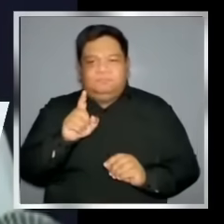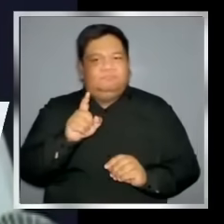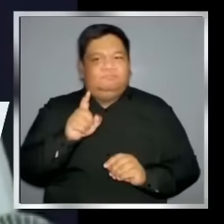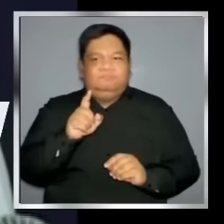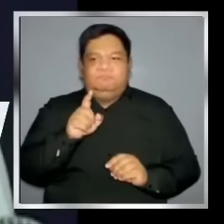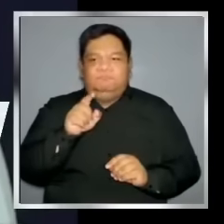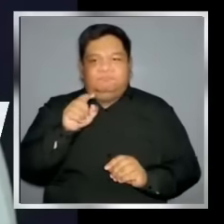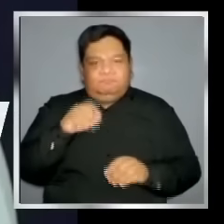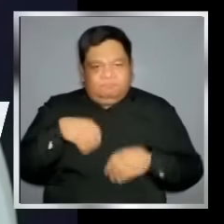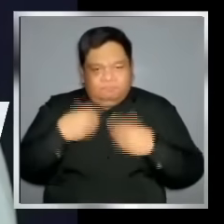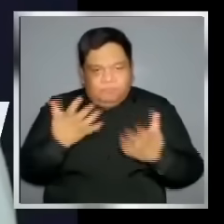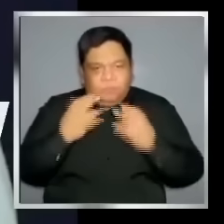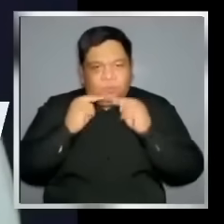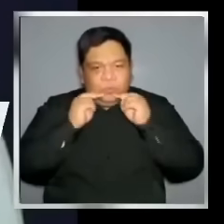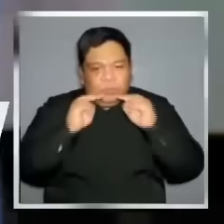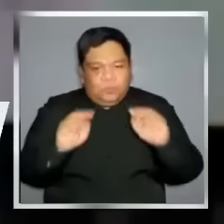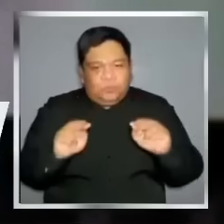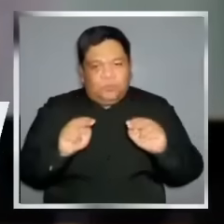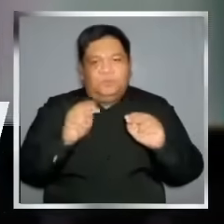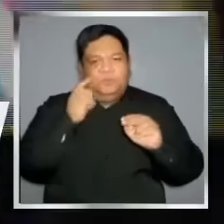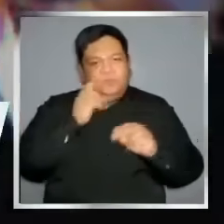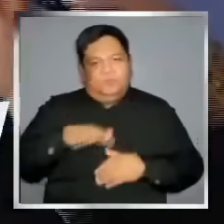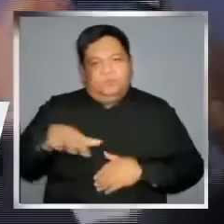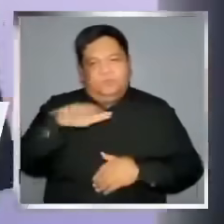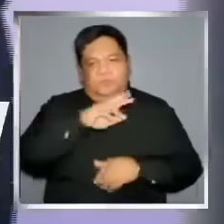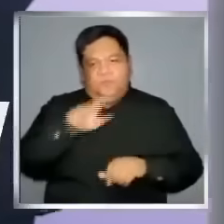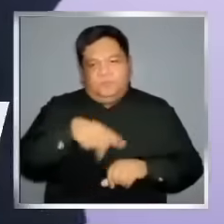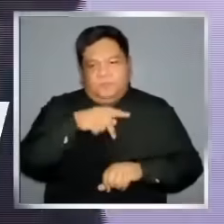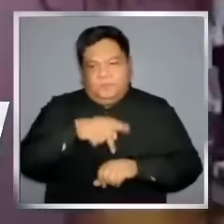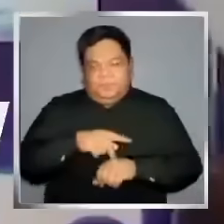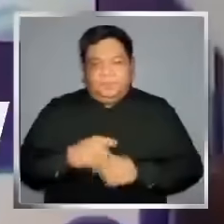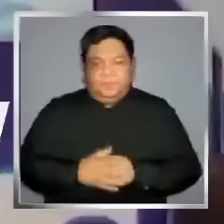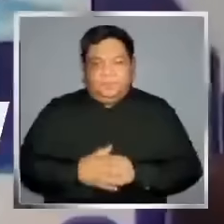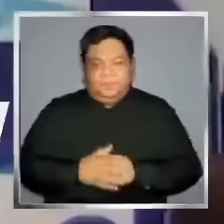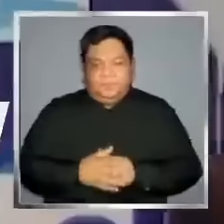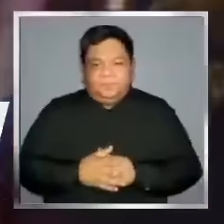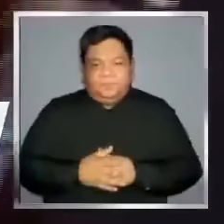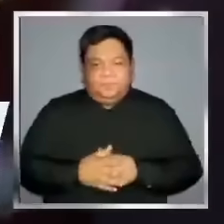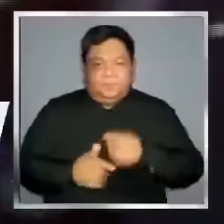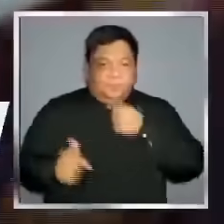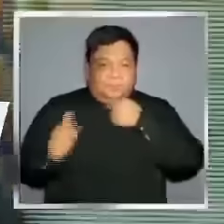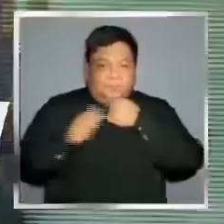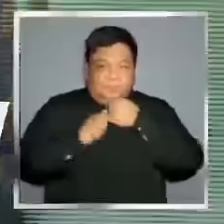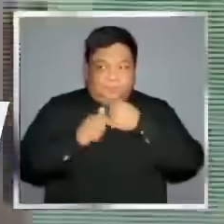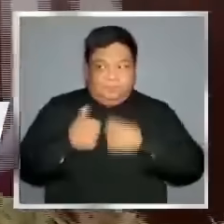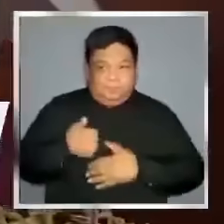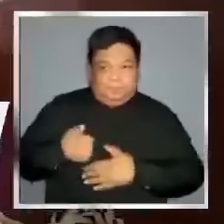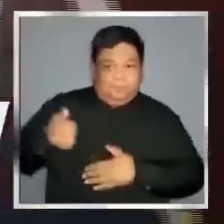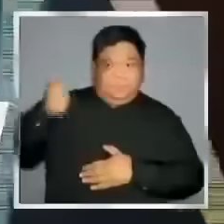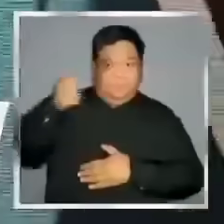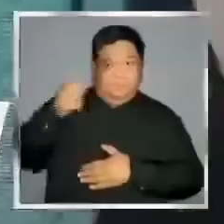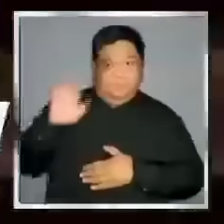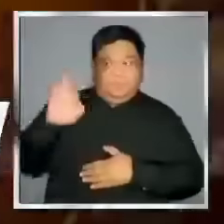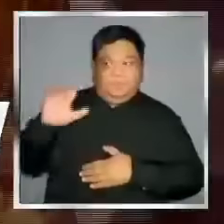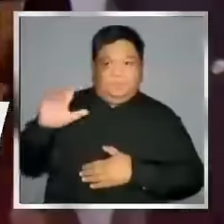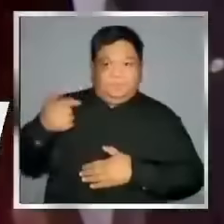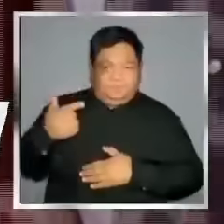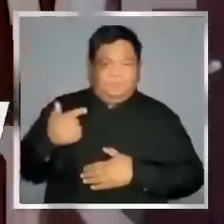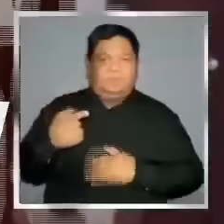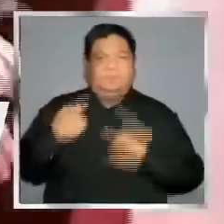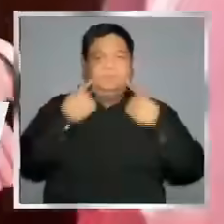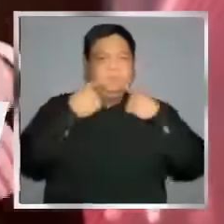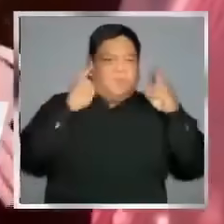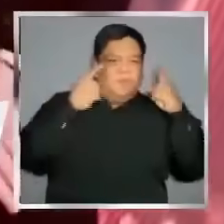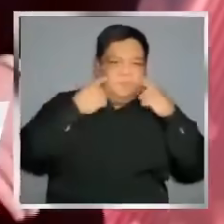pagbabalita sa buong bansa. Sa kanyang pamumuno, nadala niya ang GMA Network sa iba't ibang tagumpay